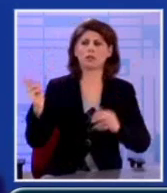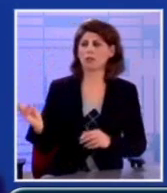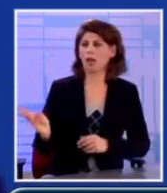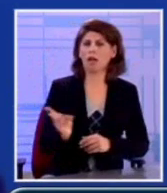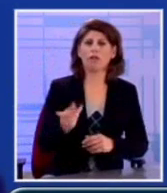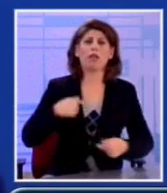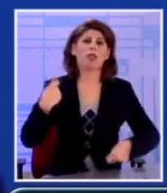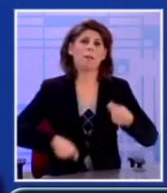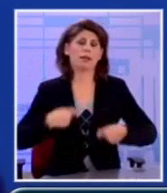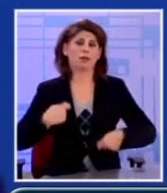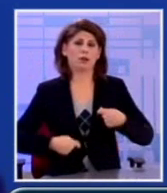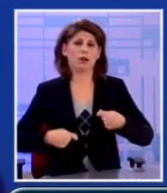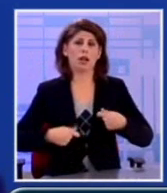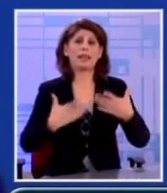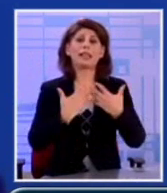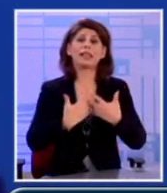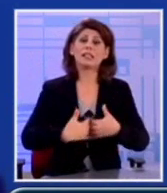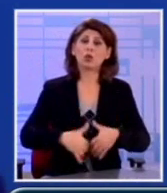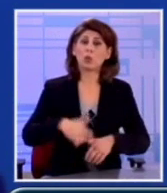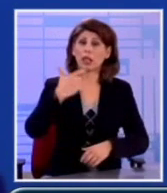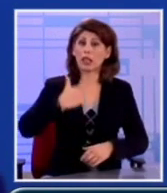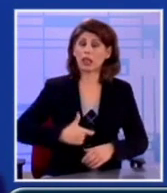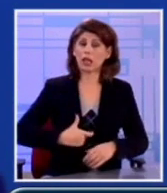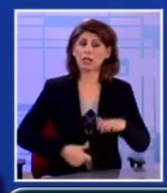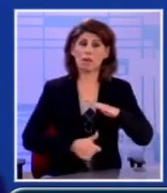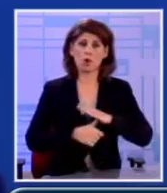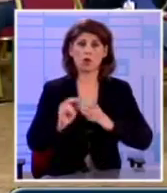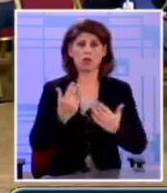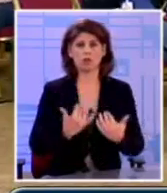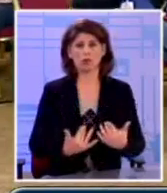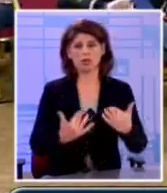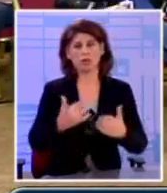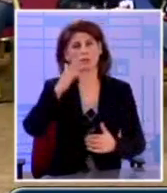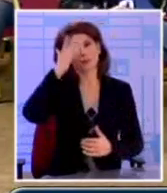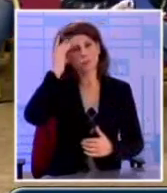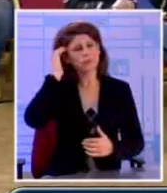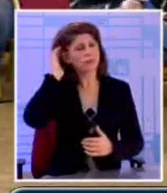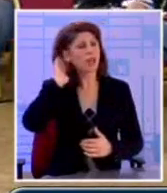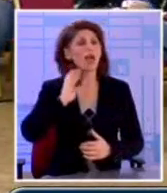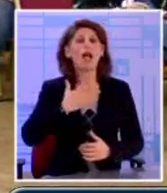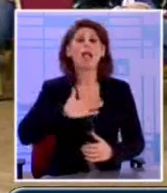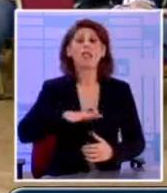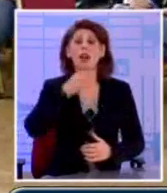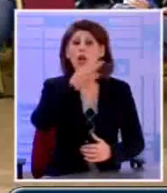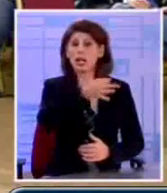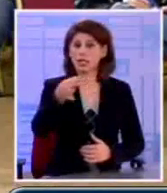για την λειτουργία μου ως Προέδρου της Βουλής. Θα ήθελα να πω ότι